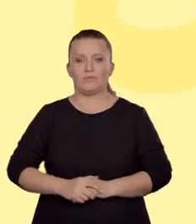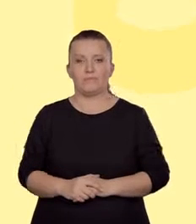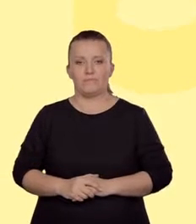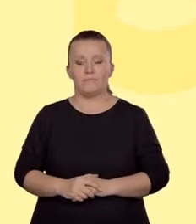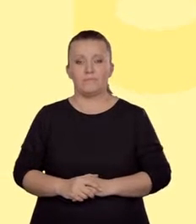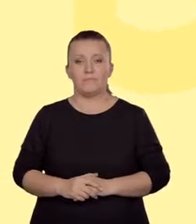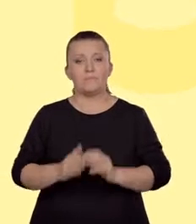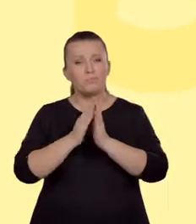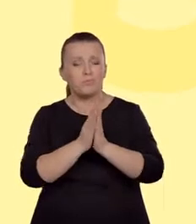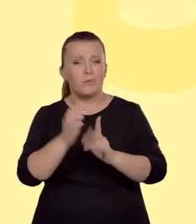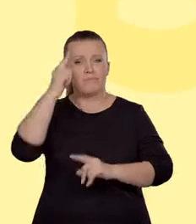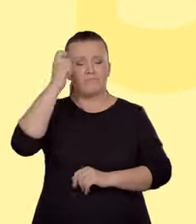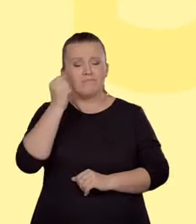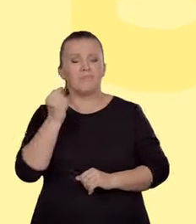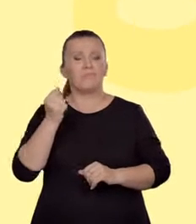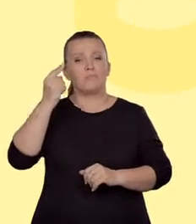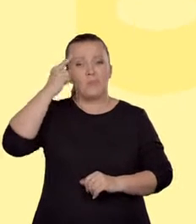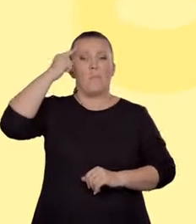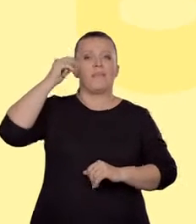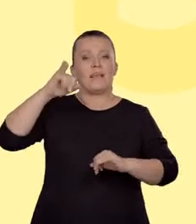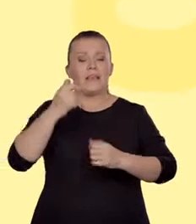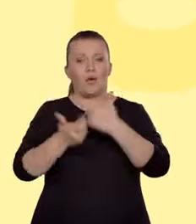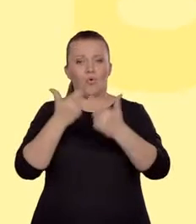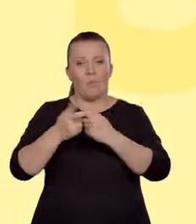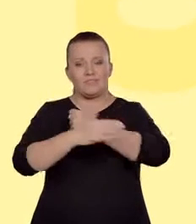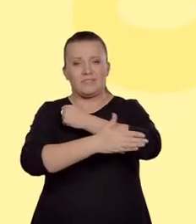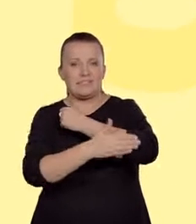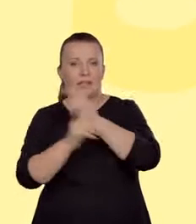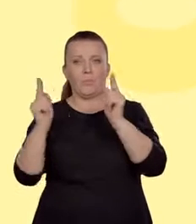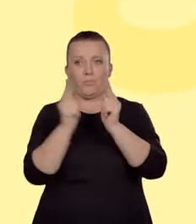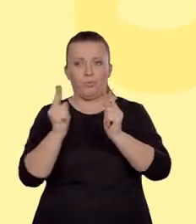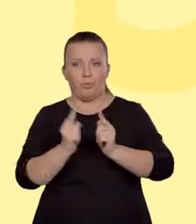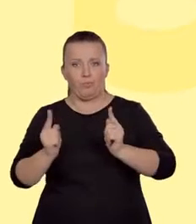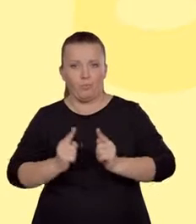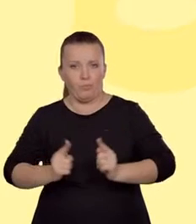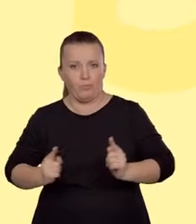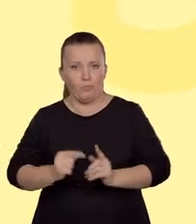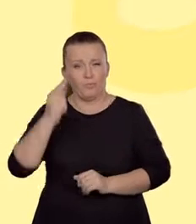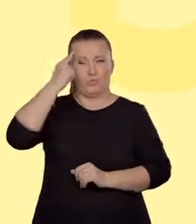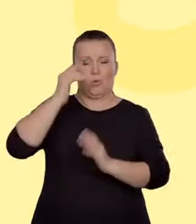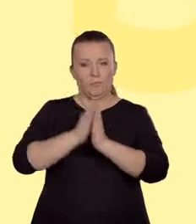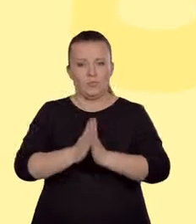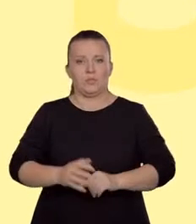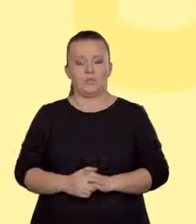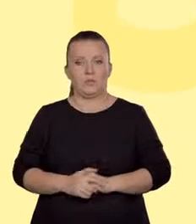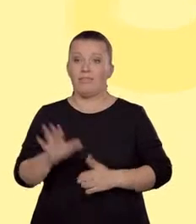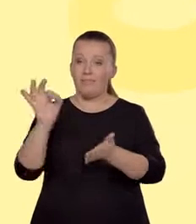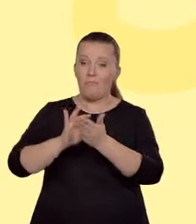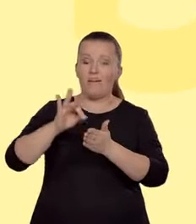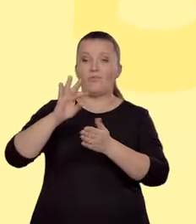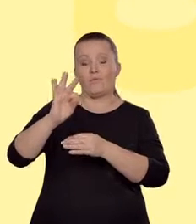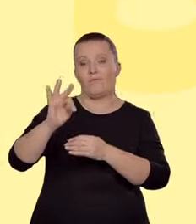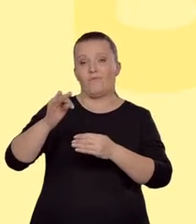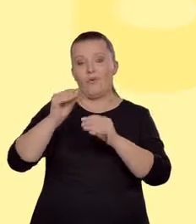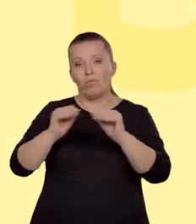przypomnieć sobie i stosować zasady poprawnego zaokrąglania liczb. Z pewnością pomocną będzie konsultacja z nauczycielem